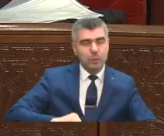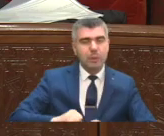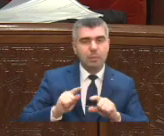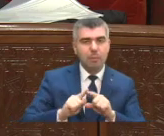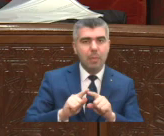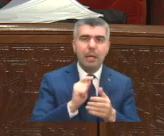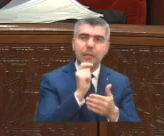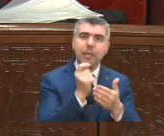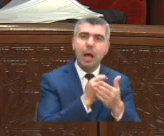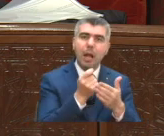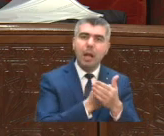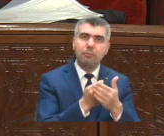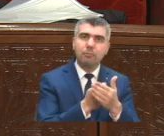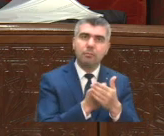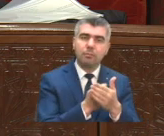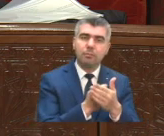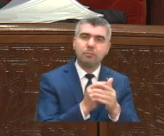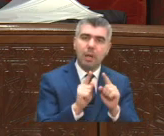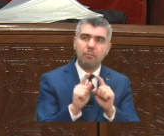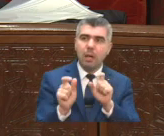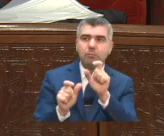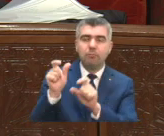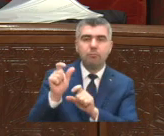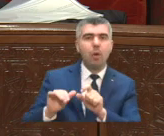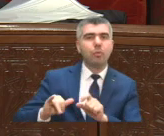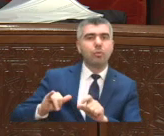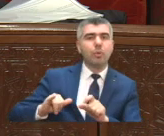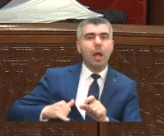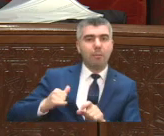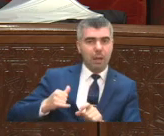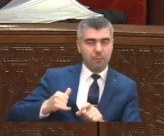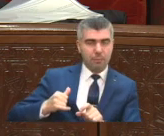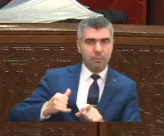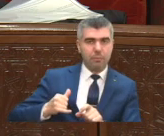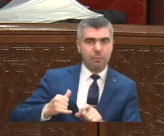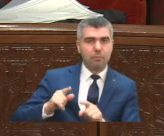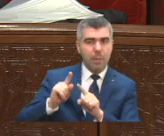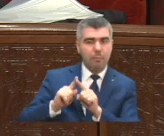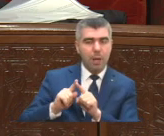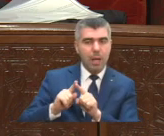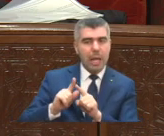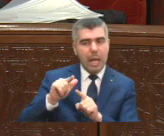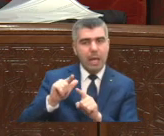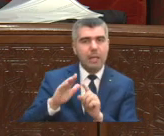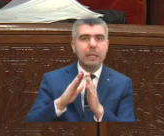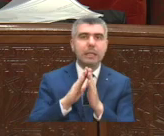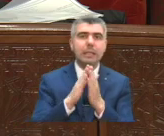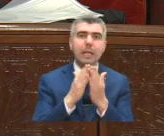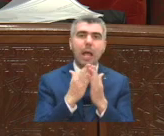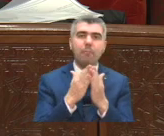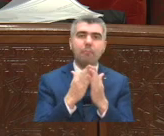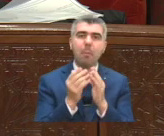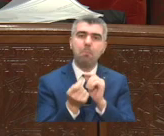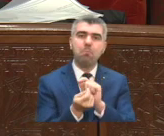الطلبات ديال الشباب، ولكن كذلك حتى في البيداغوجية وحتى